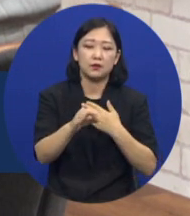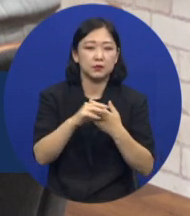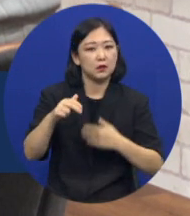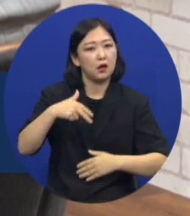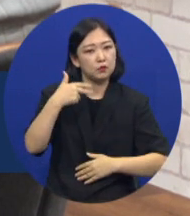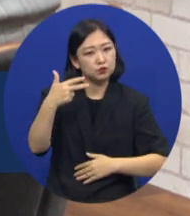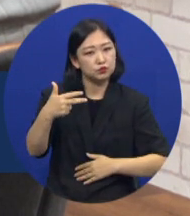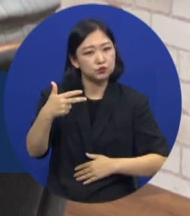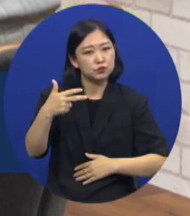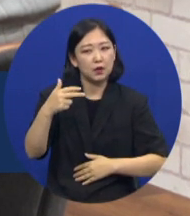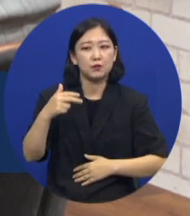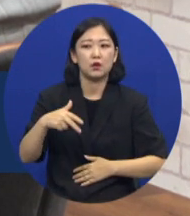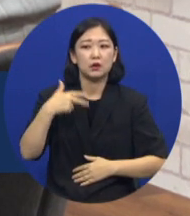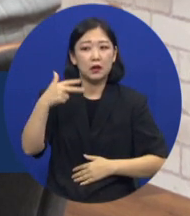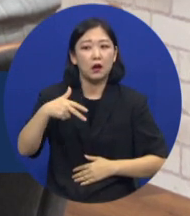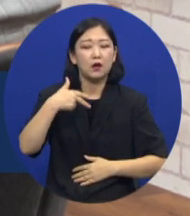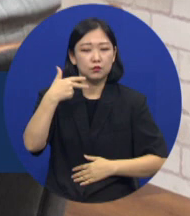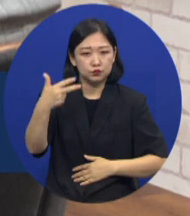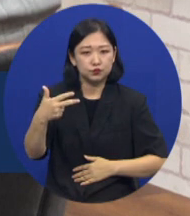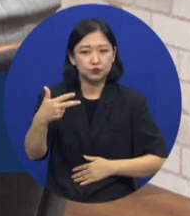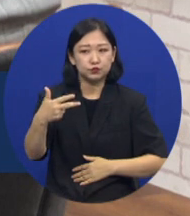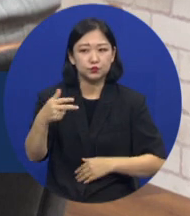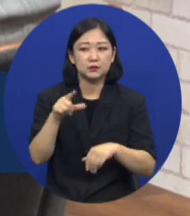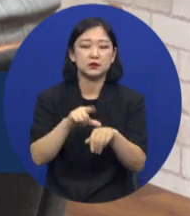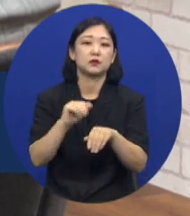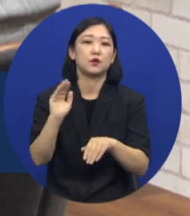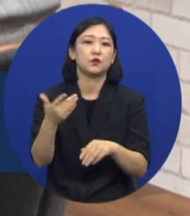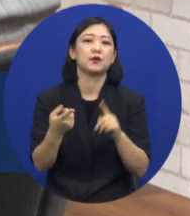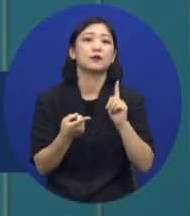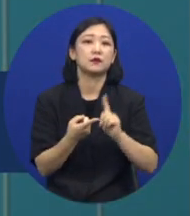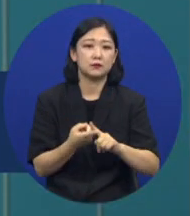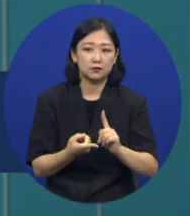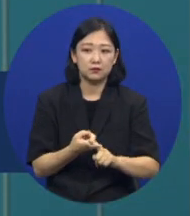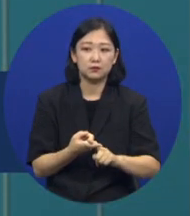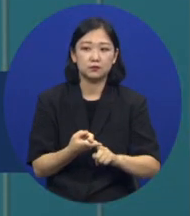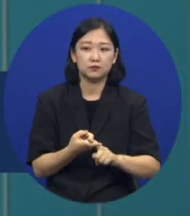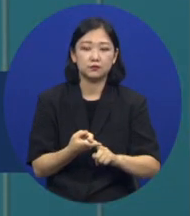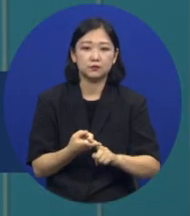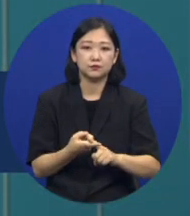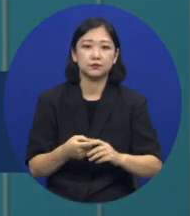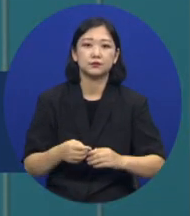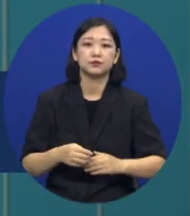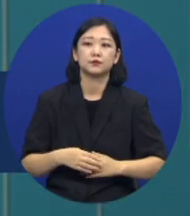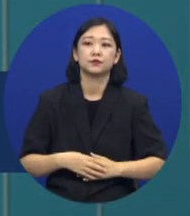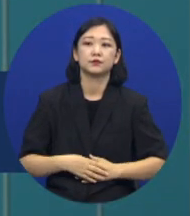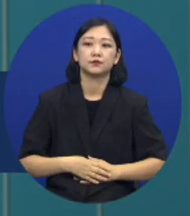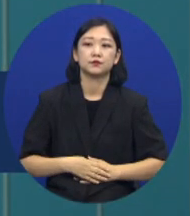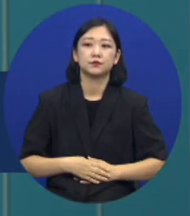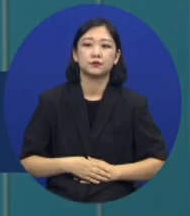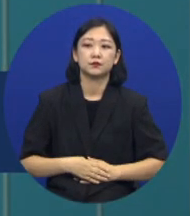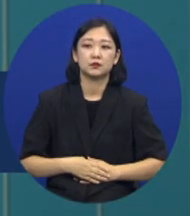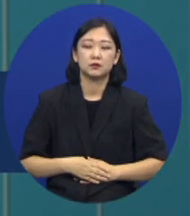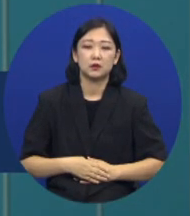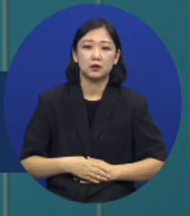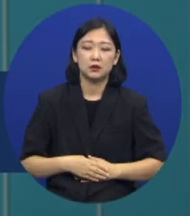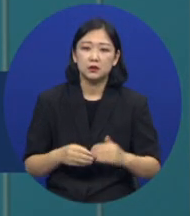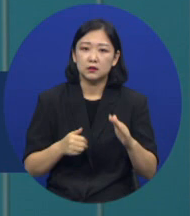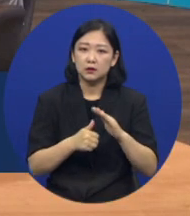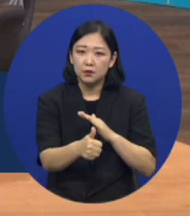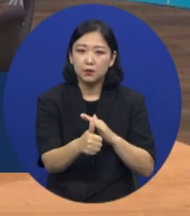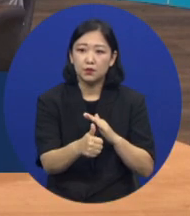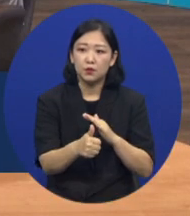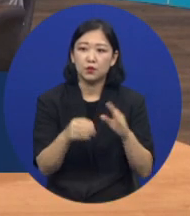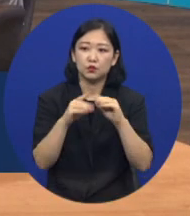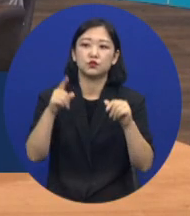하면 가능하면 너 다음 주 라던가 그 다음 주에 라도 시간이 되는대로 우리 원내 지도부와